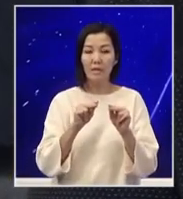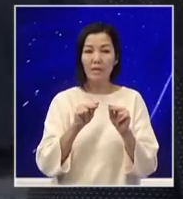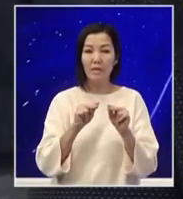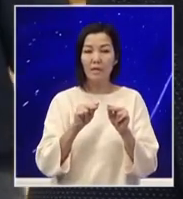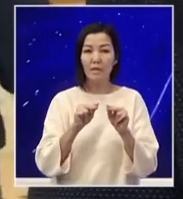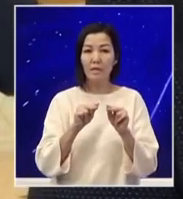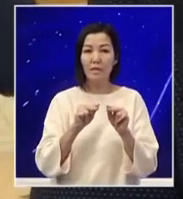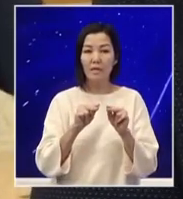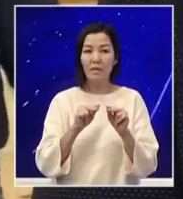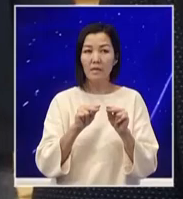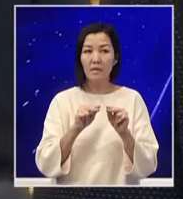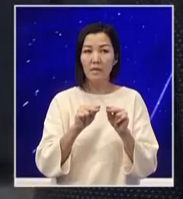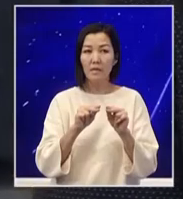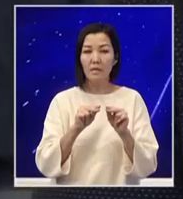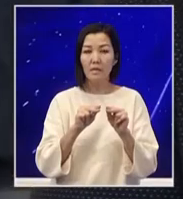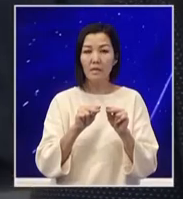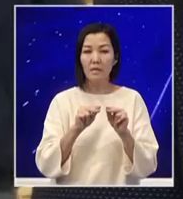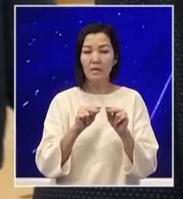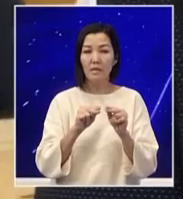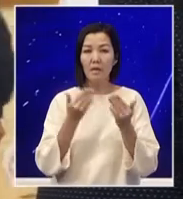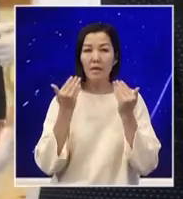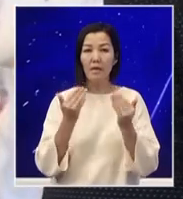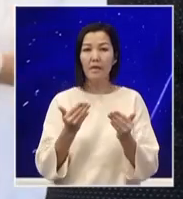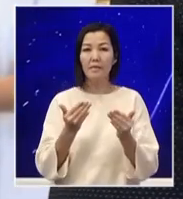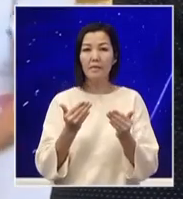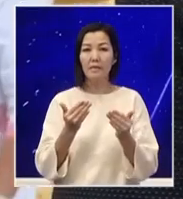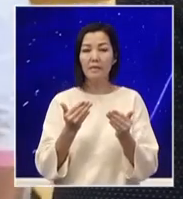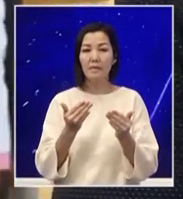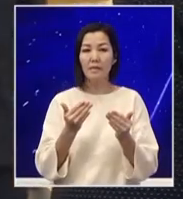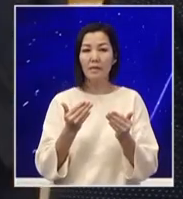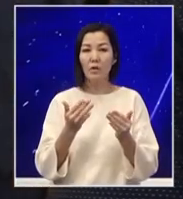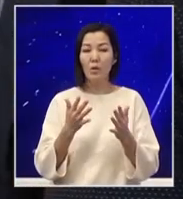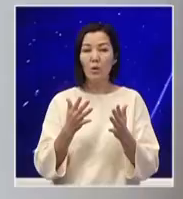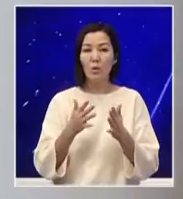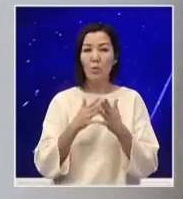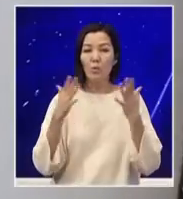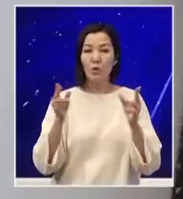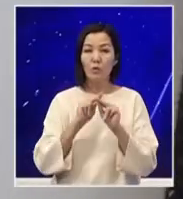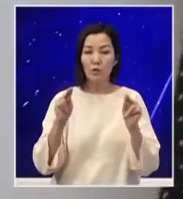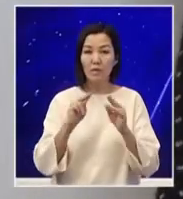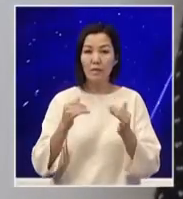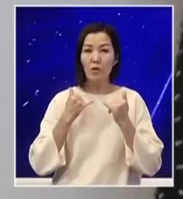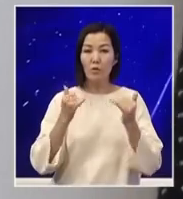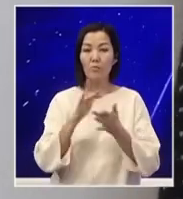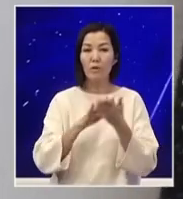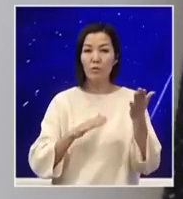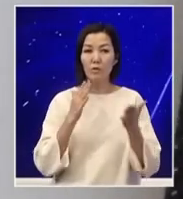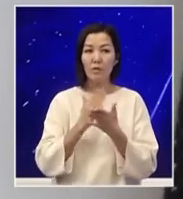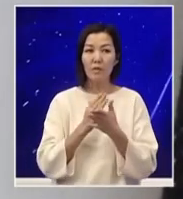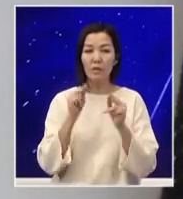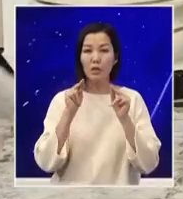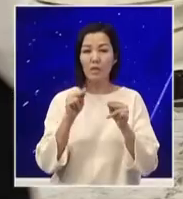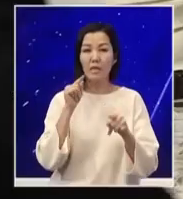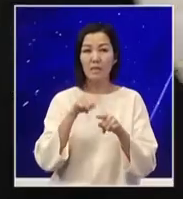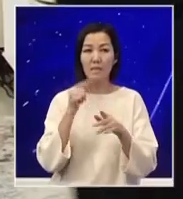айтып кеткен өсиетін Алталаштың баласының бас қосылса, төрдегі орын ұстаздыкі дейді. Сол сөзді шынайы